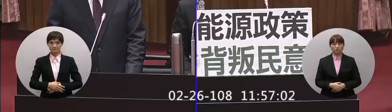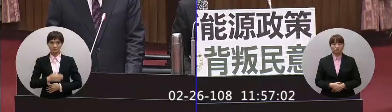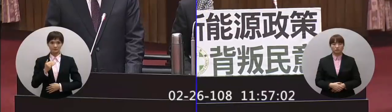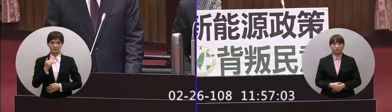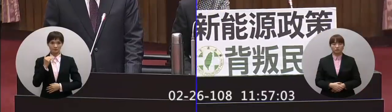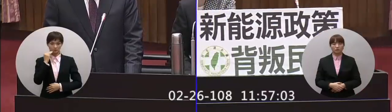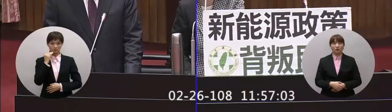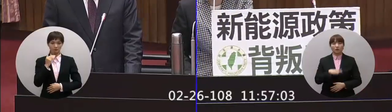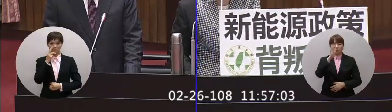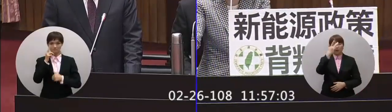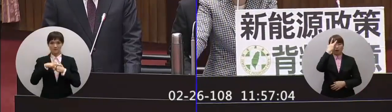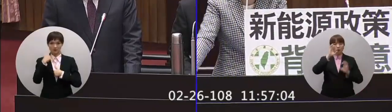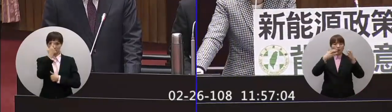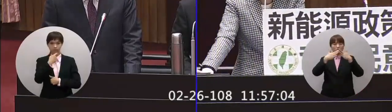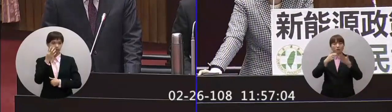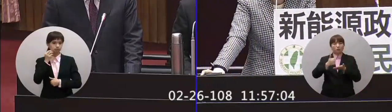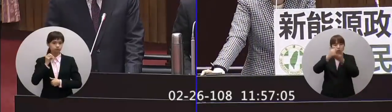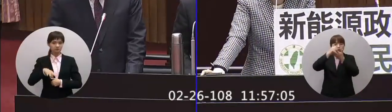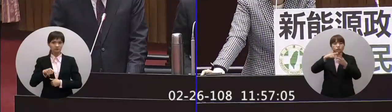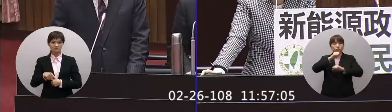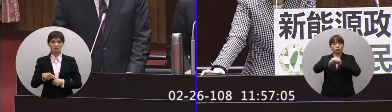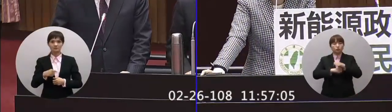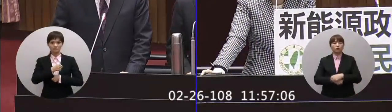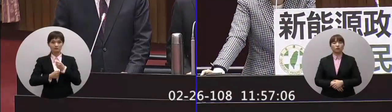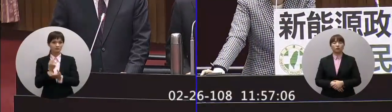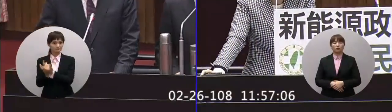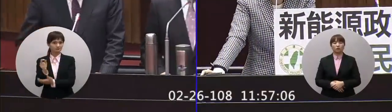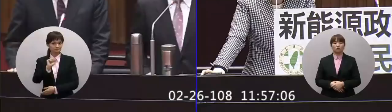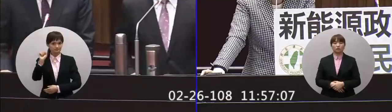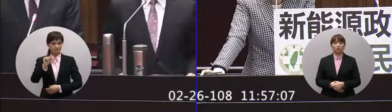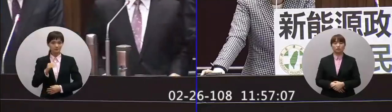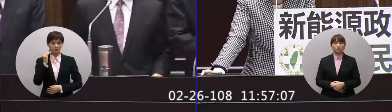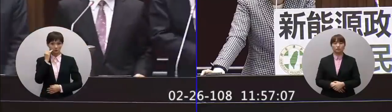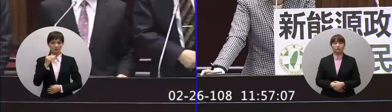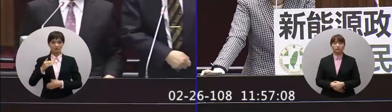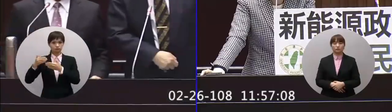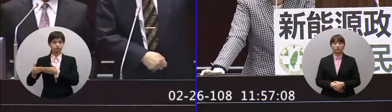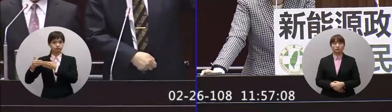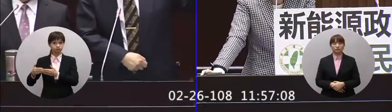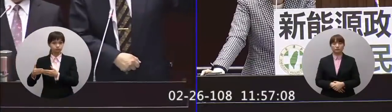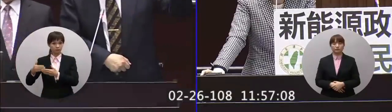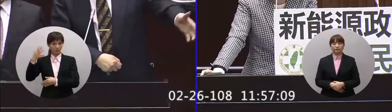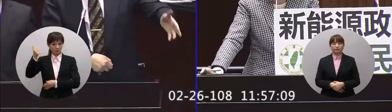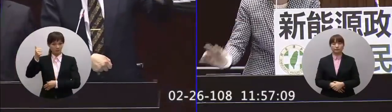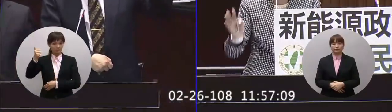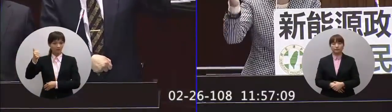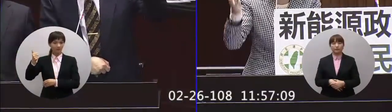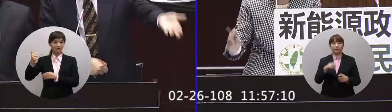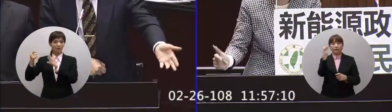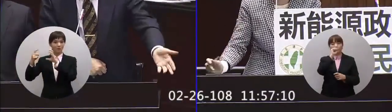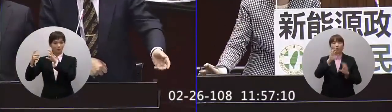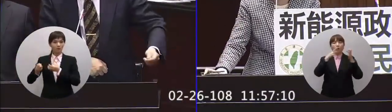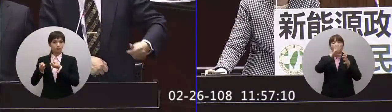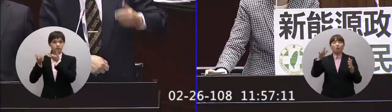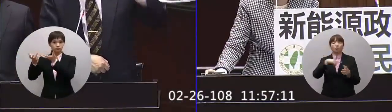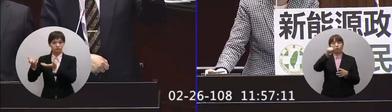的活动， 哦，有爱国家尊严， 去参加人家领导人、中共领导人主持的那种 庆典，不能唱国歌，